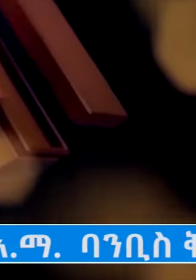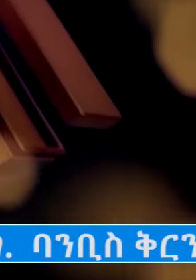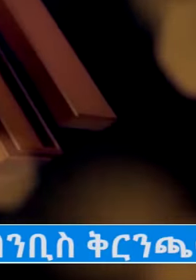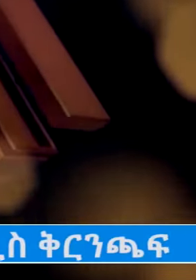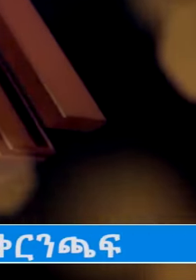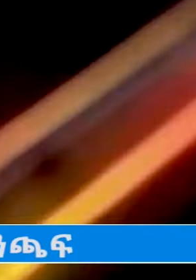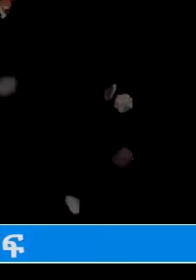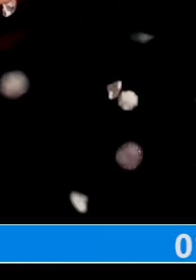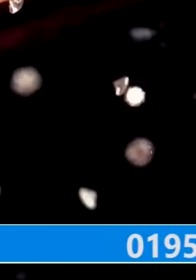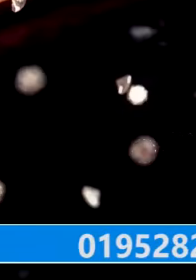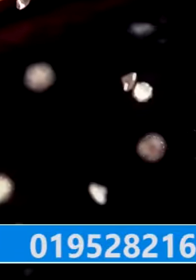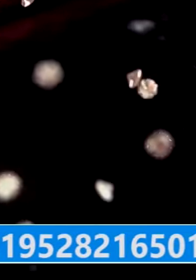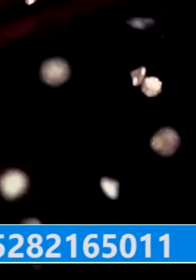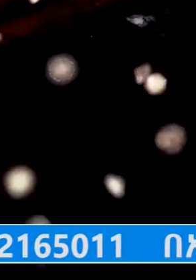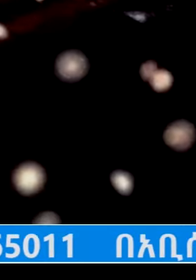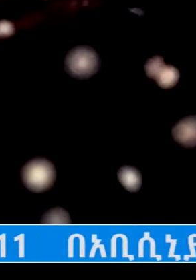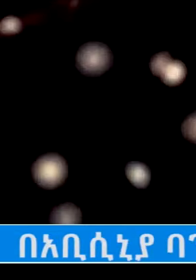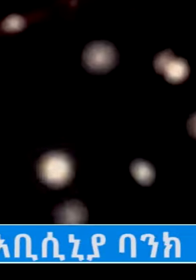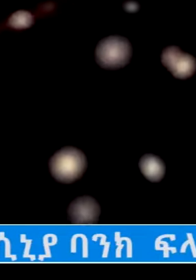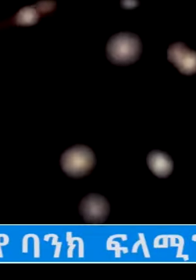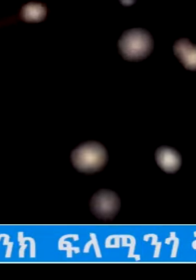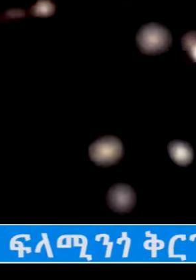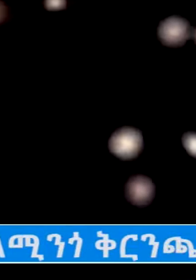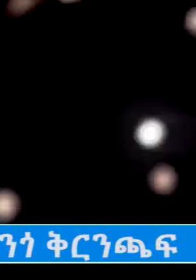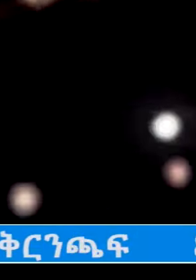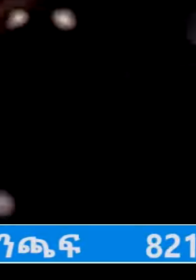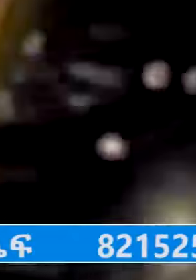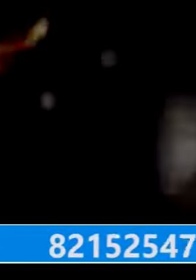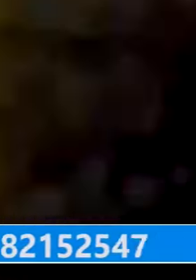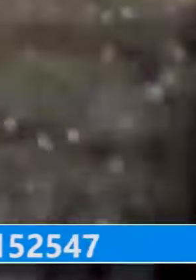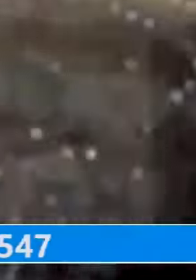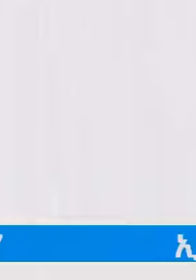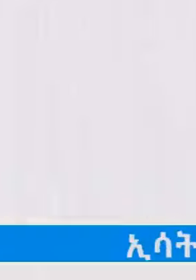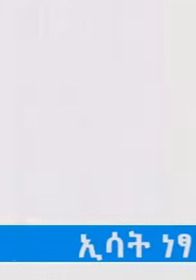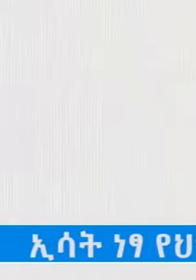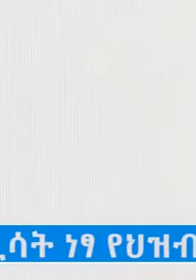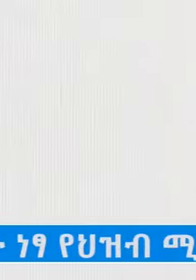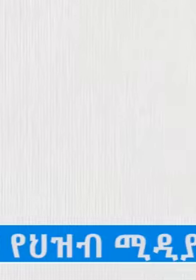ميديا ياللوتن أقارنت يارغاقتو إسات نسا يهز بميديا